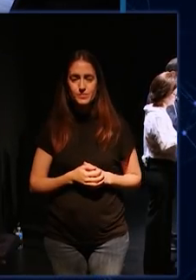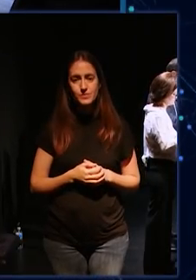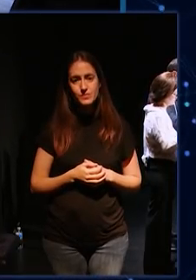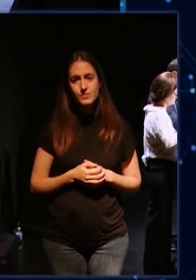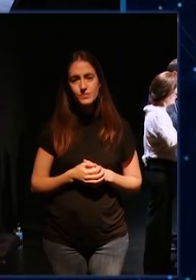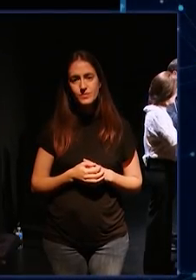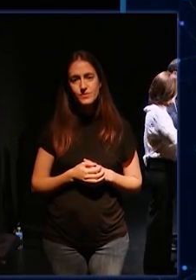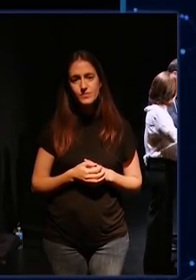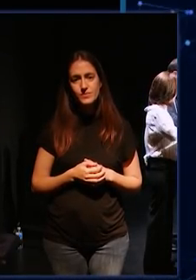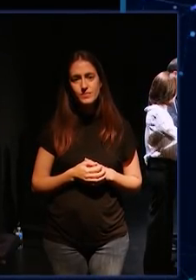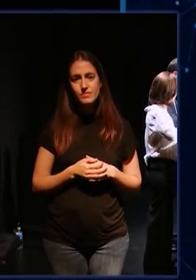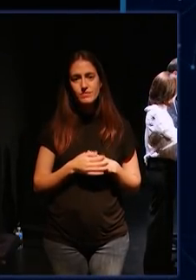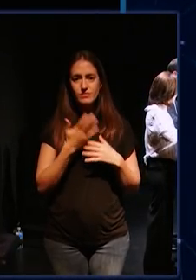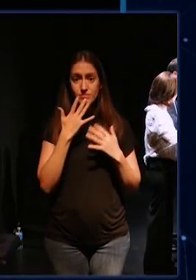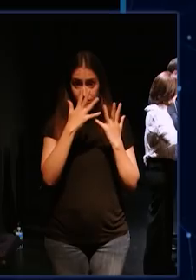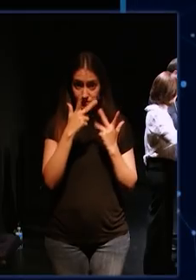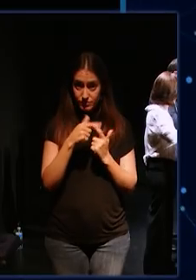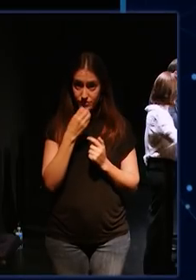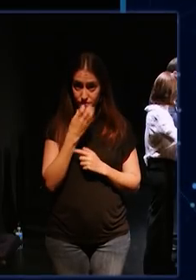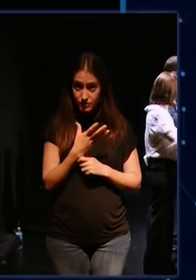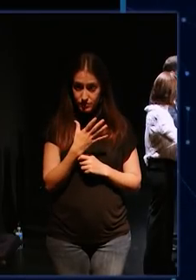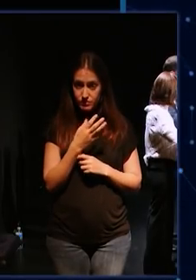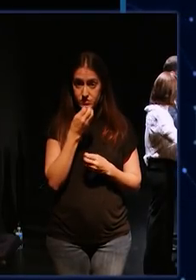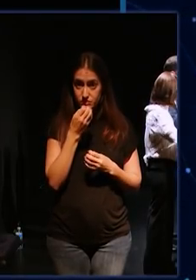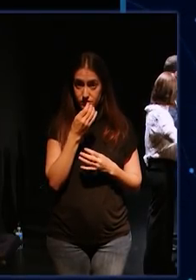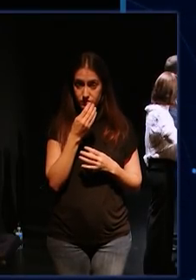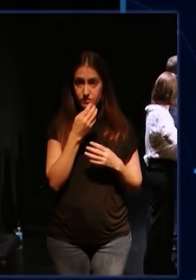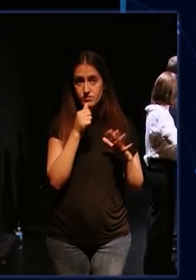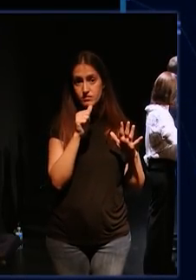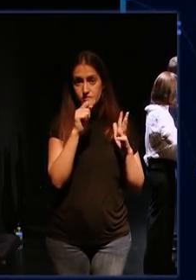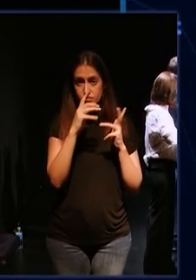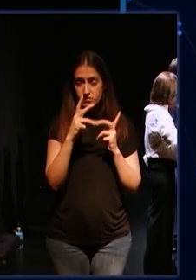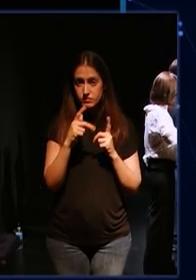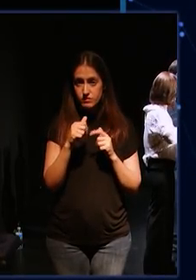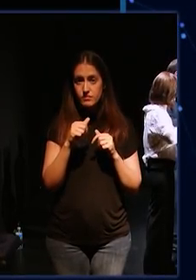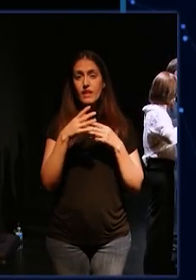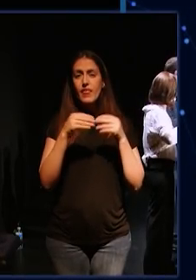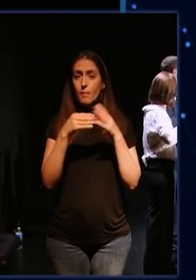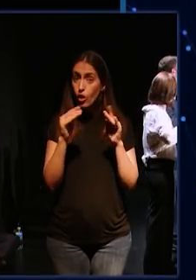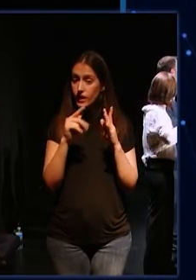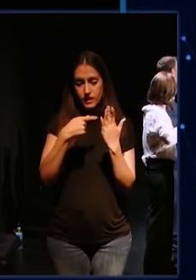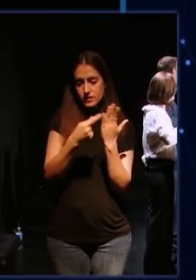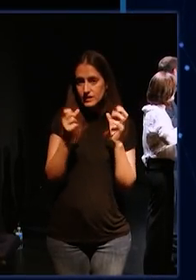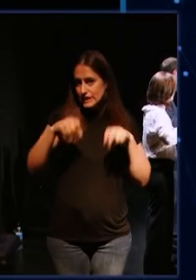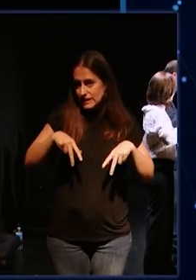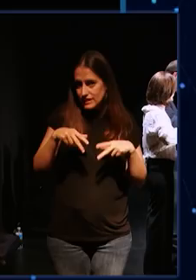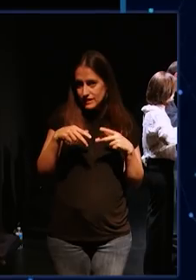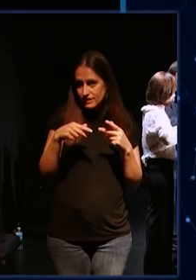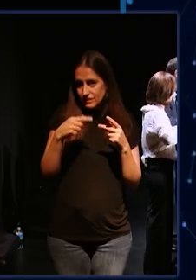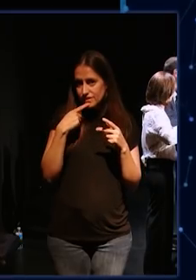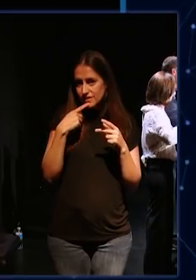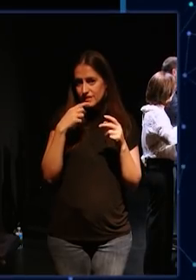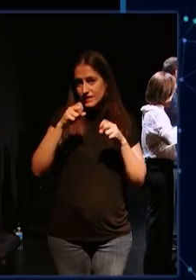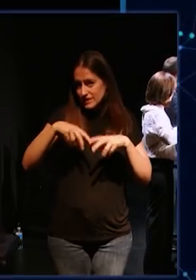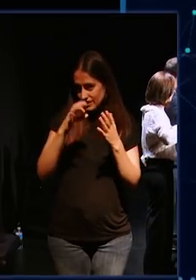dic malament, 3, 6, 7... Ah, sí, 7. Em deixo algú, oi? I Demòcrates, sí, no surt. És que no l'ha posat, no ha posat 0, llavors ara estava